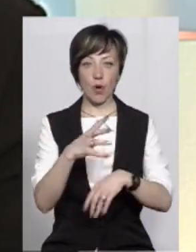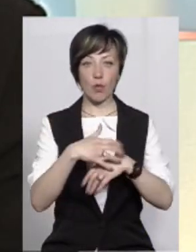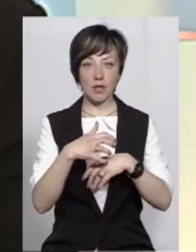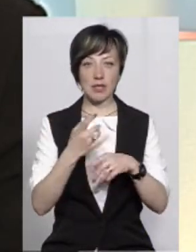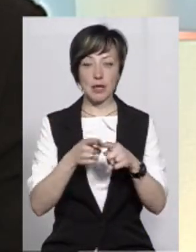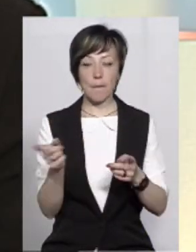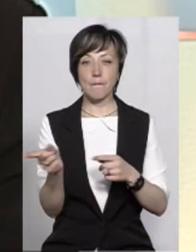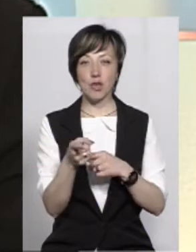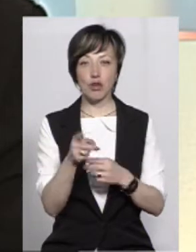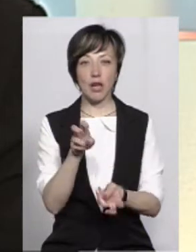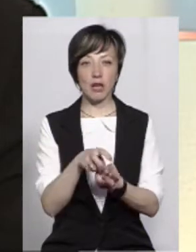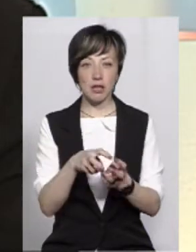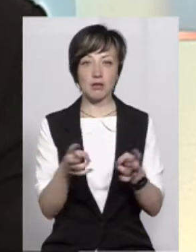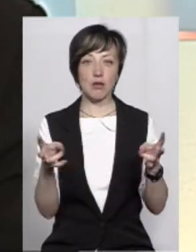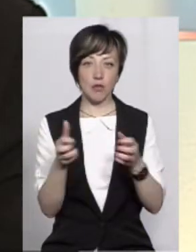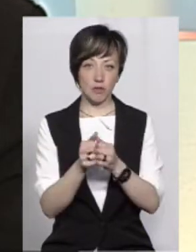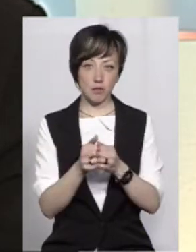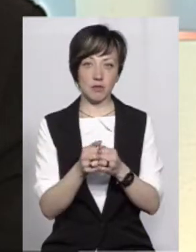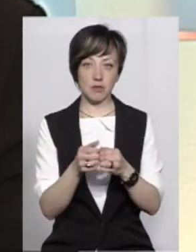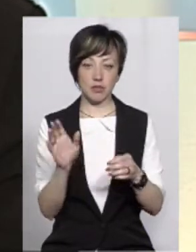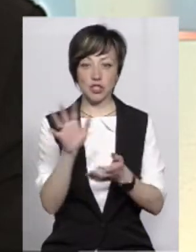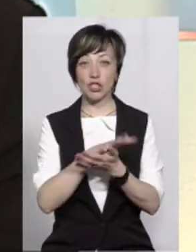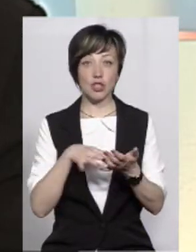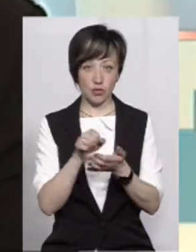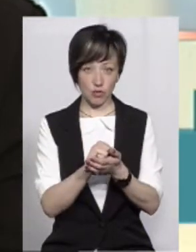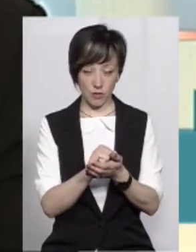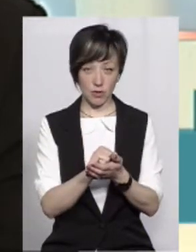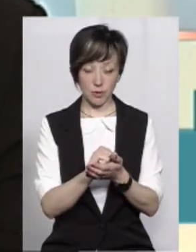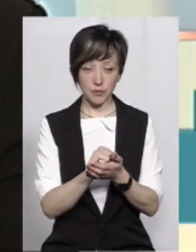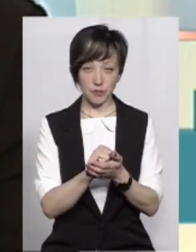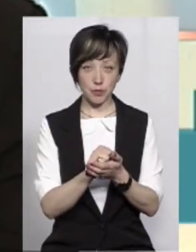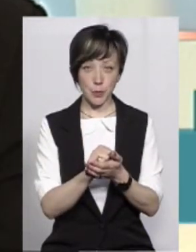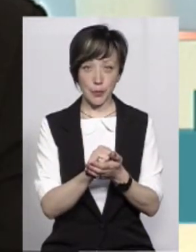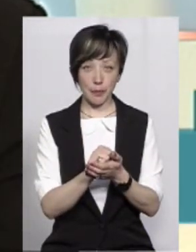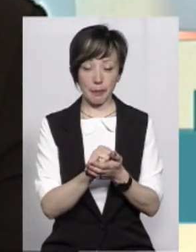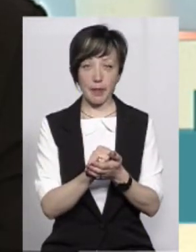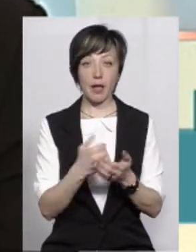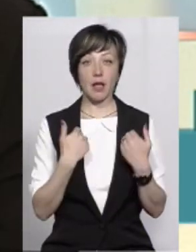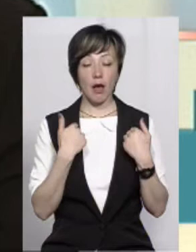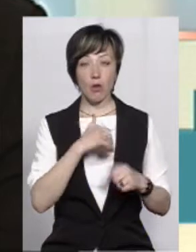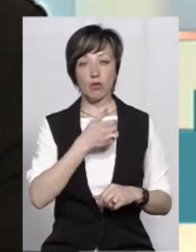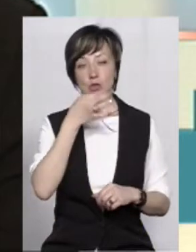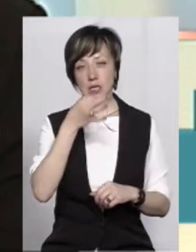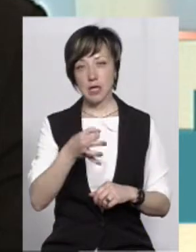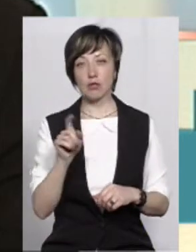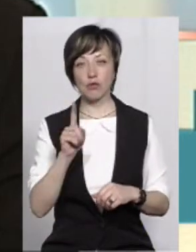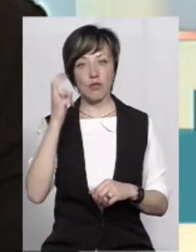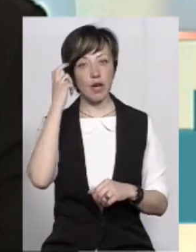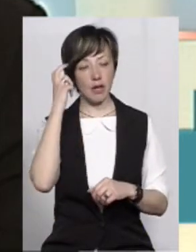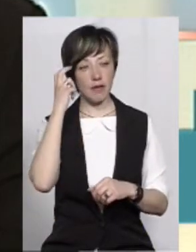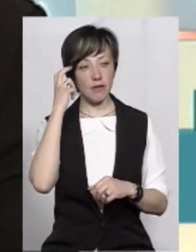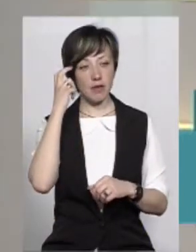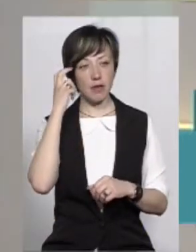от мишей і крис, будемо говорити, їхня роль знищувати. Я хочу сказати, що от в